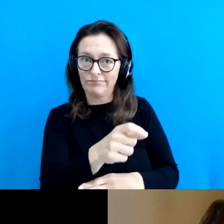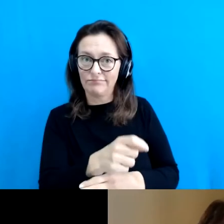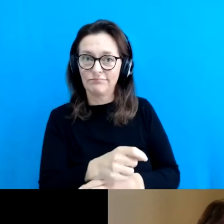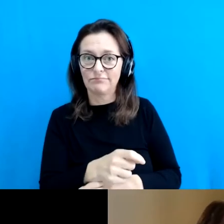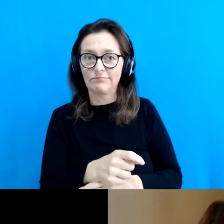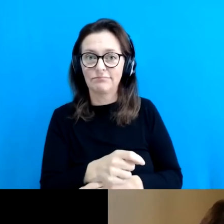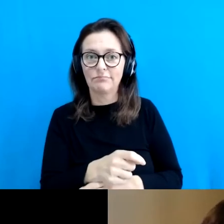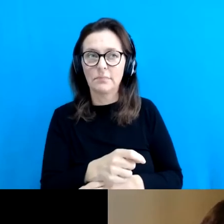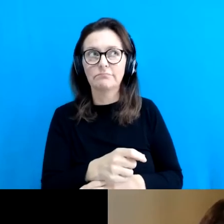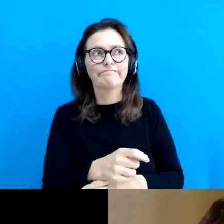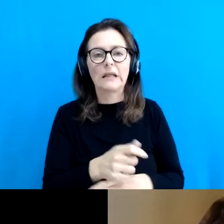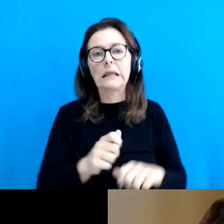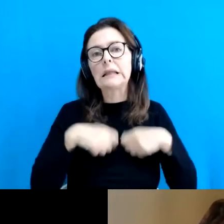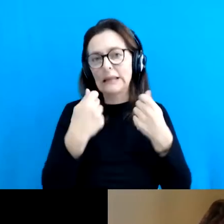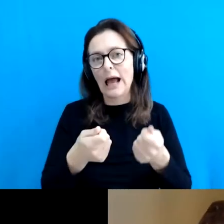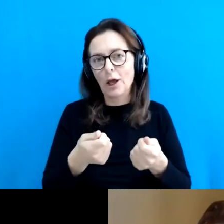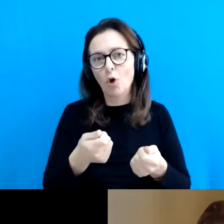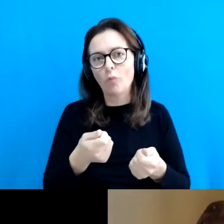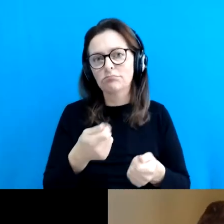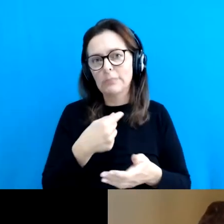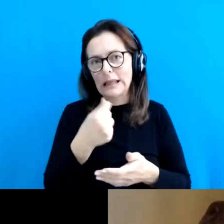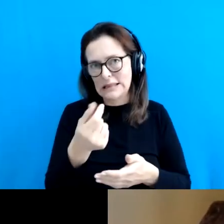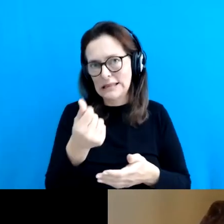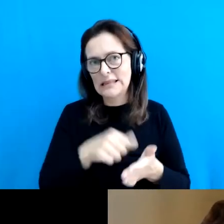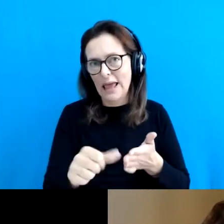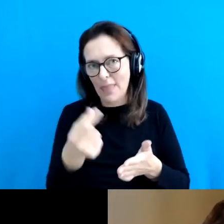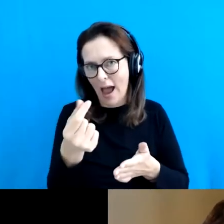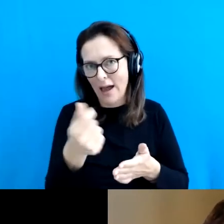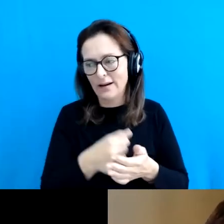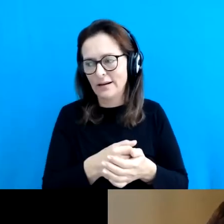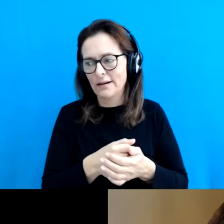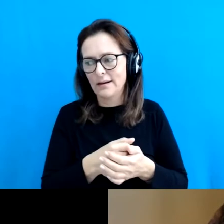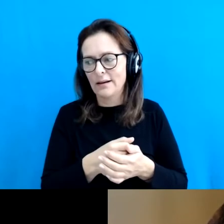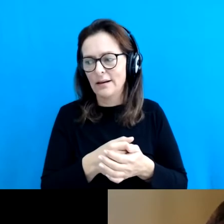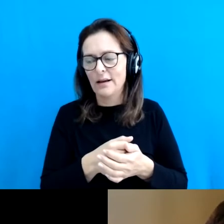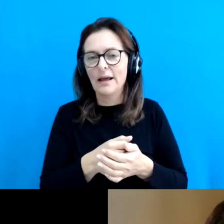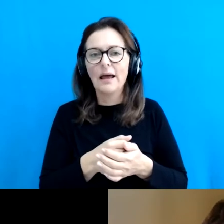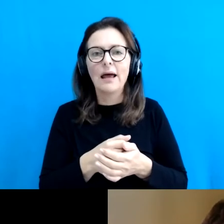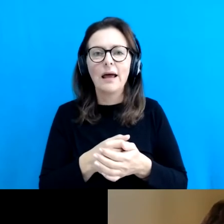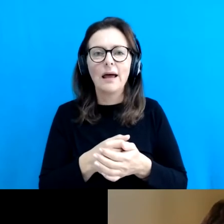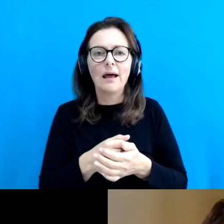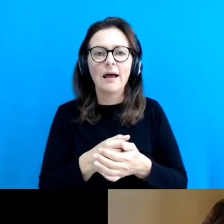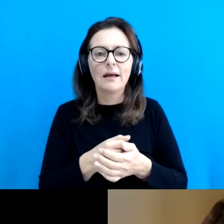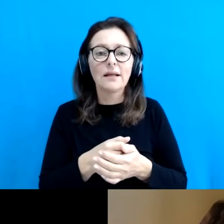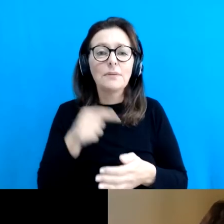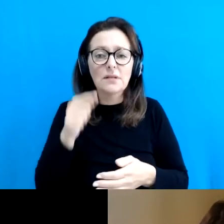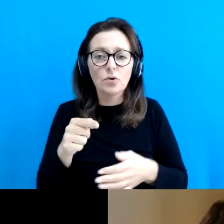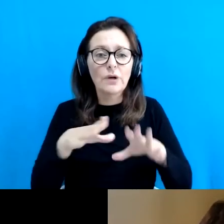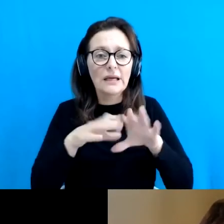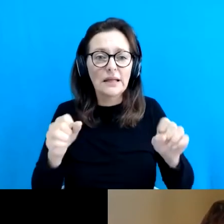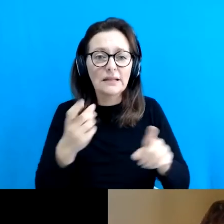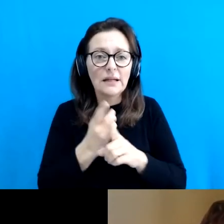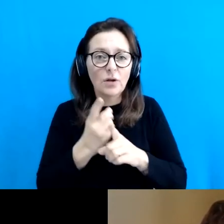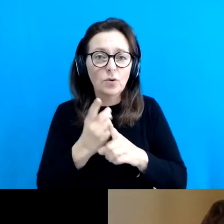alocirajo denar, da bom čisto tako konkretna, v tej smeri, da bi se tukaj pa tudi naredila kakšna